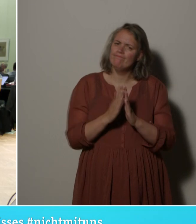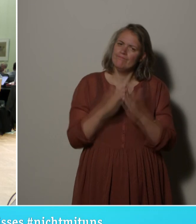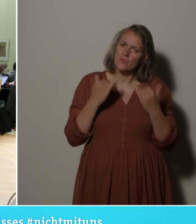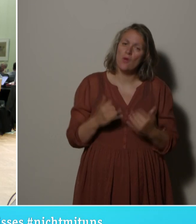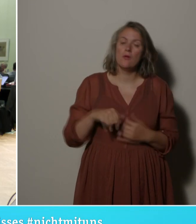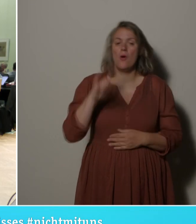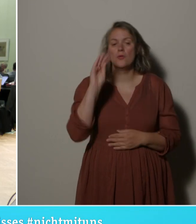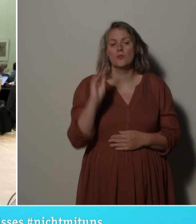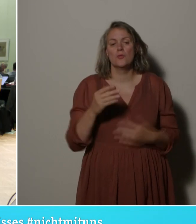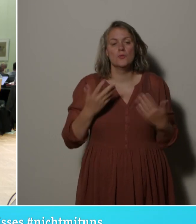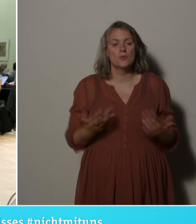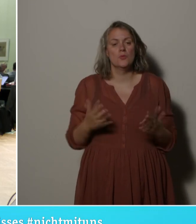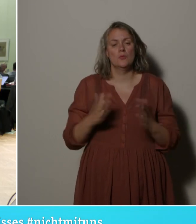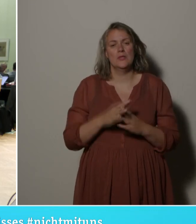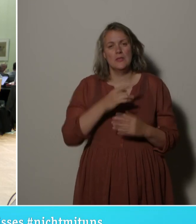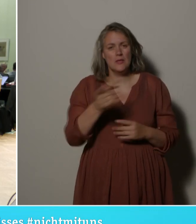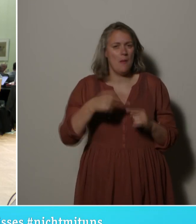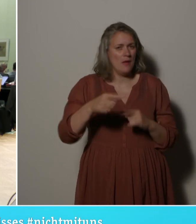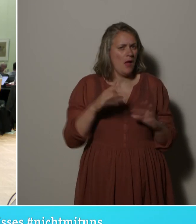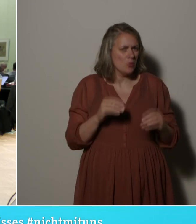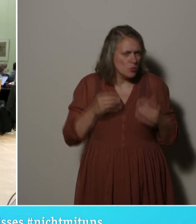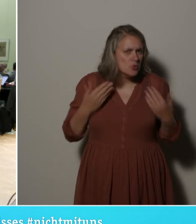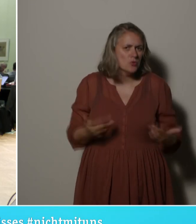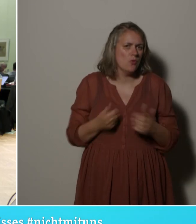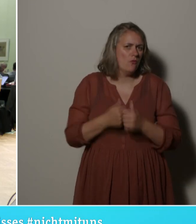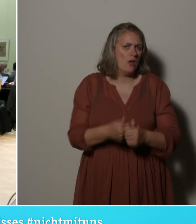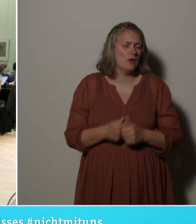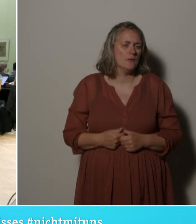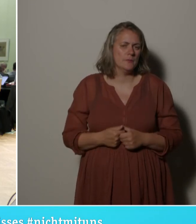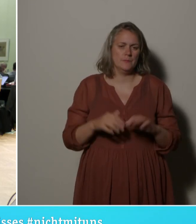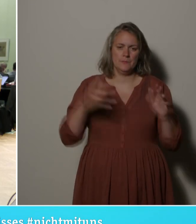und auch in Zukunft, nutzen Sie genau dafür Ihr Mandat.